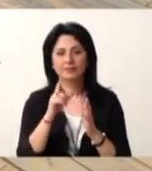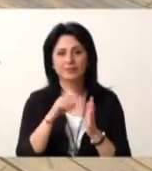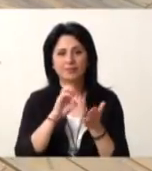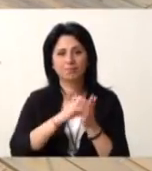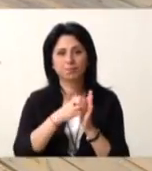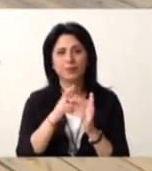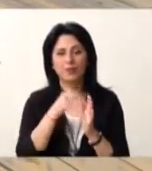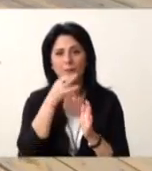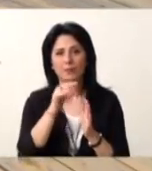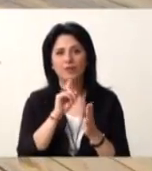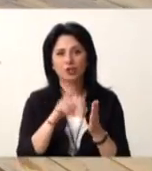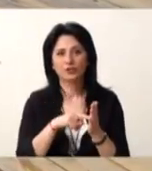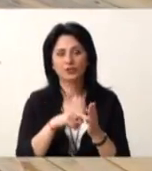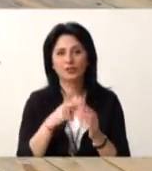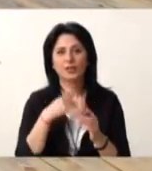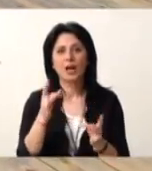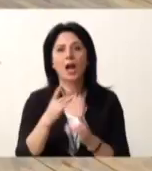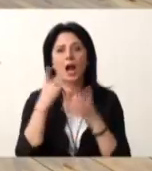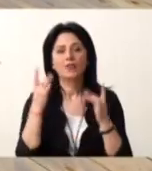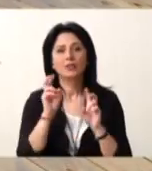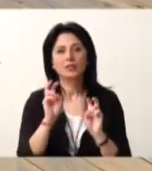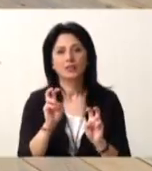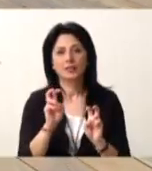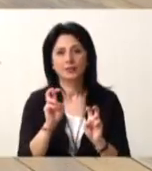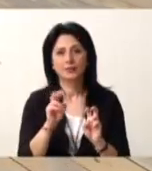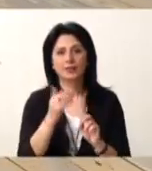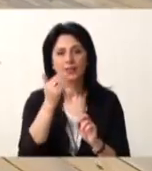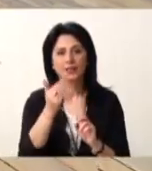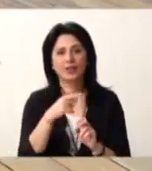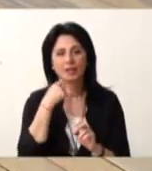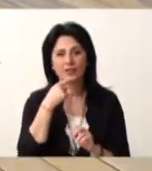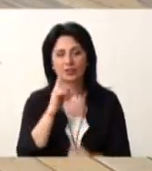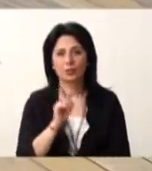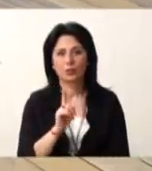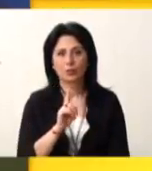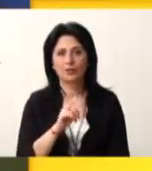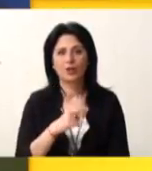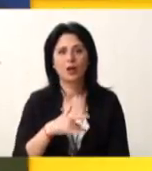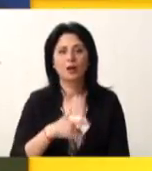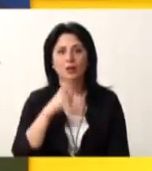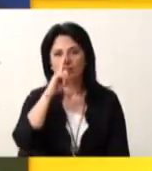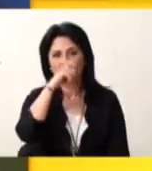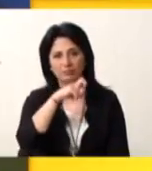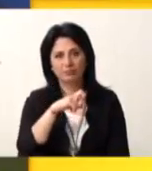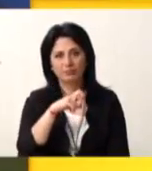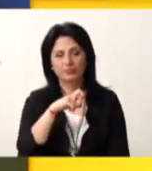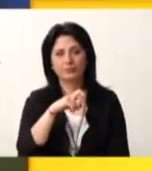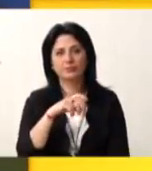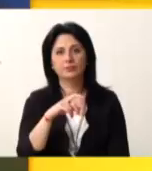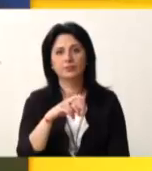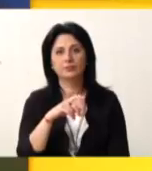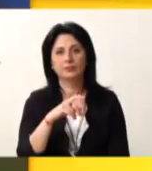უშუალოდ ამ კითხვას უპასუხებთ, აგვიხსენით თქვენ ბრძანეთ, რომ გულძმარვა,